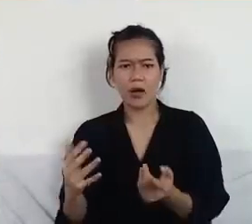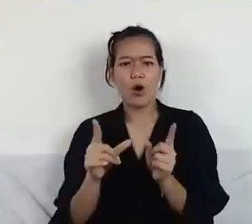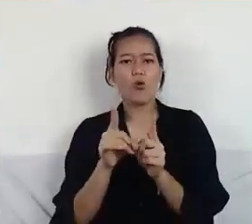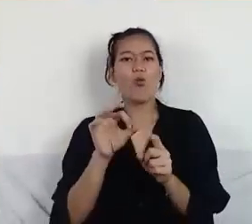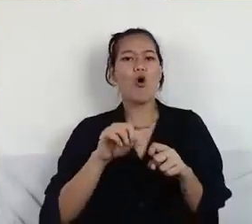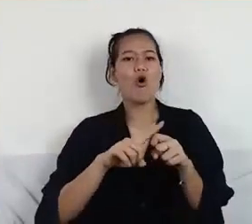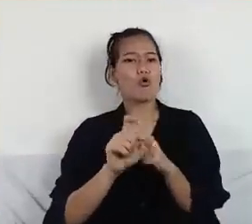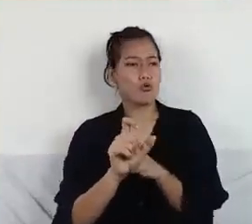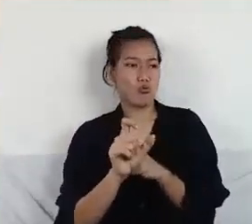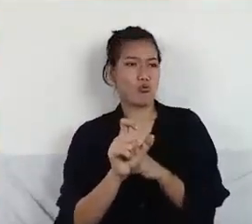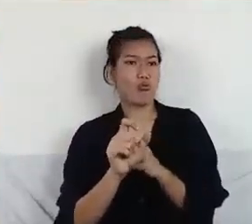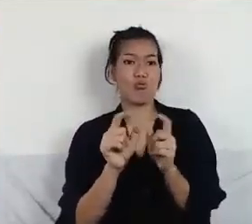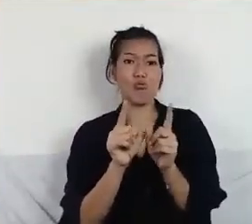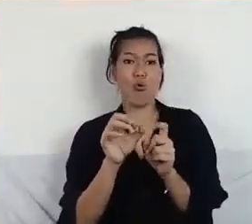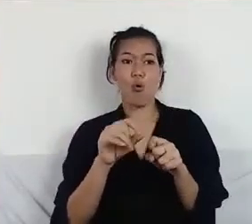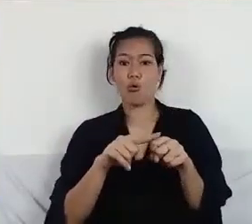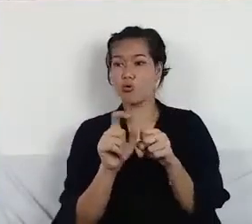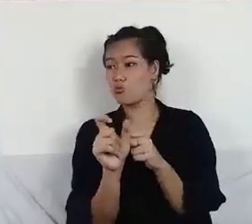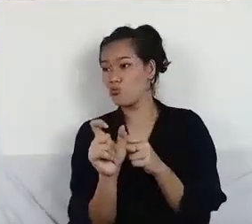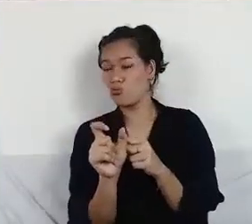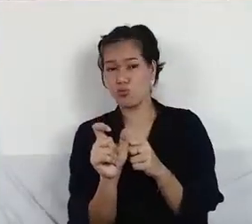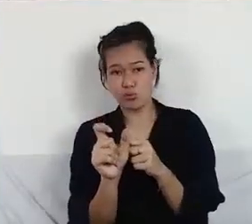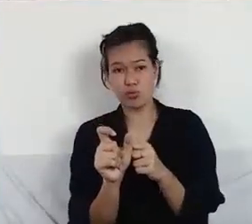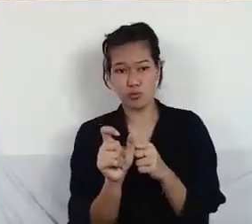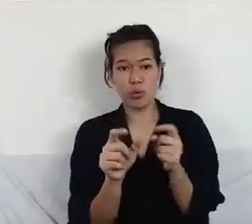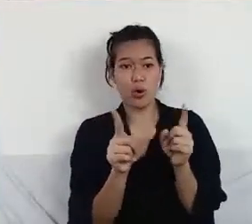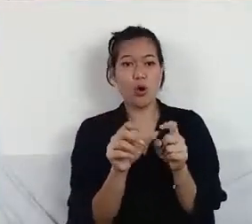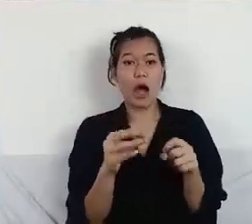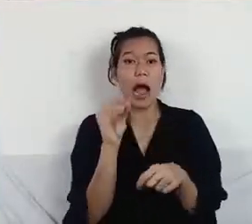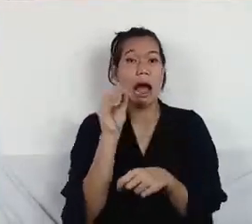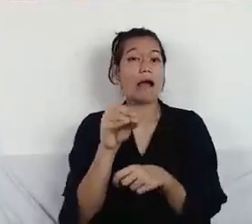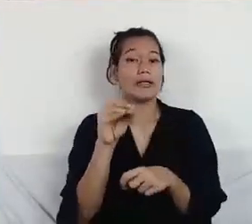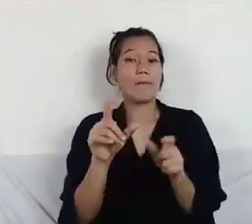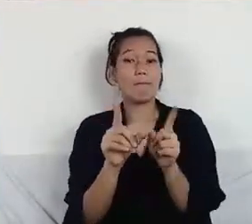Woku-woku. Hah? Woku, ayam woku.